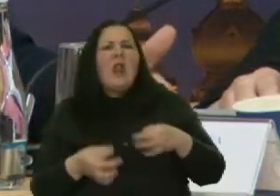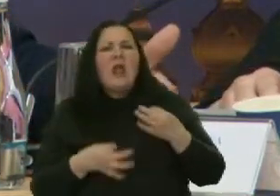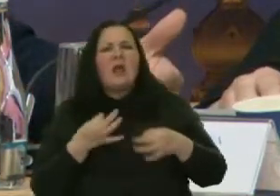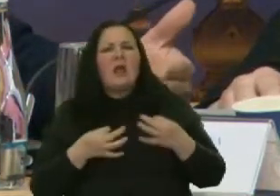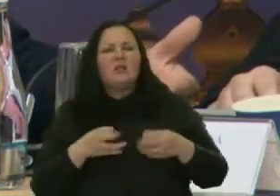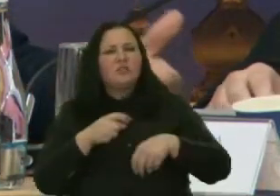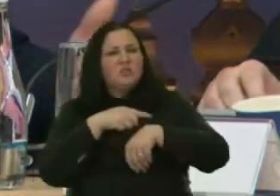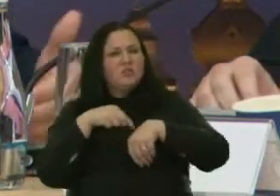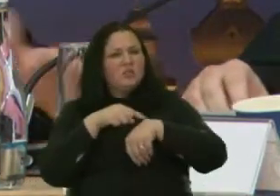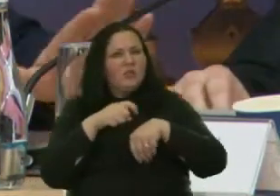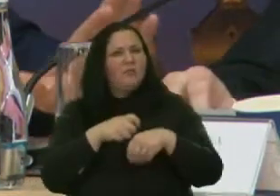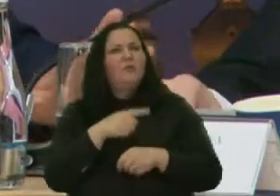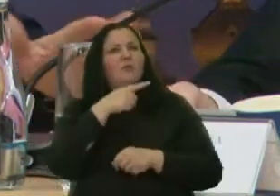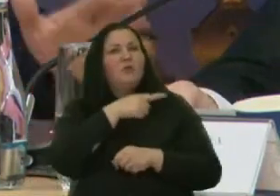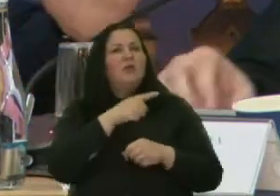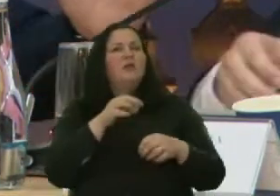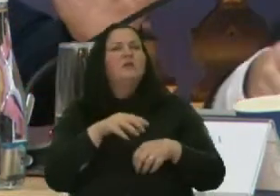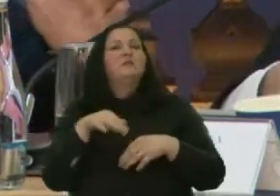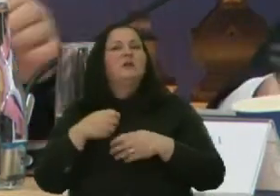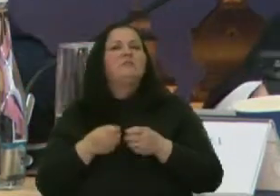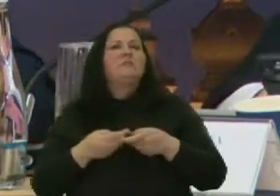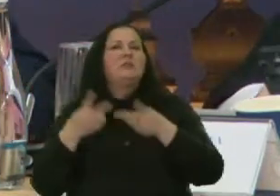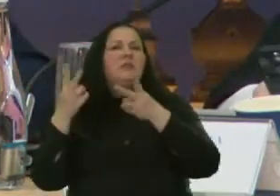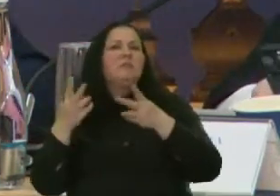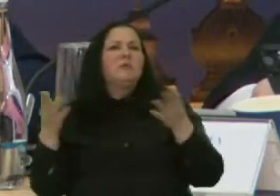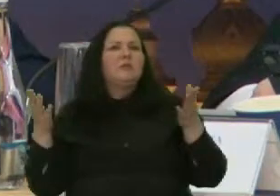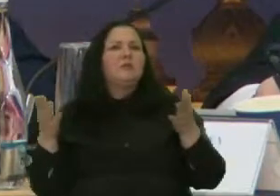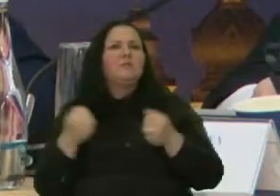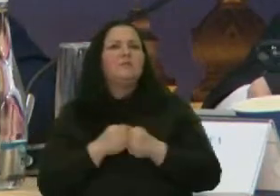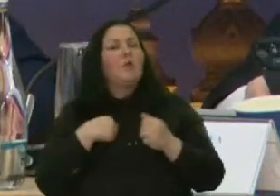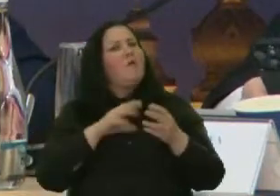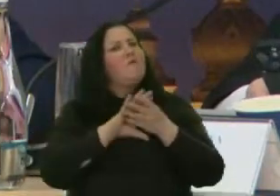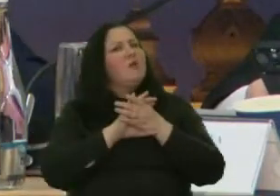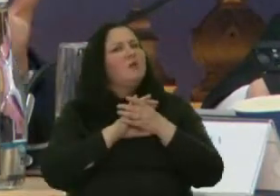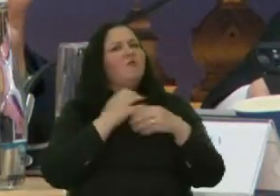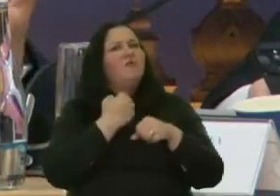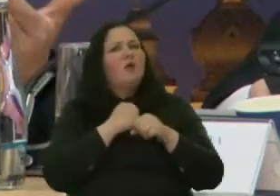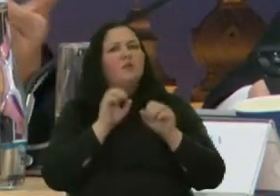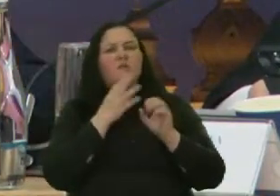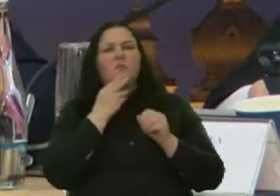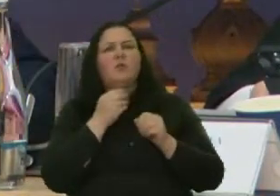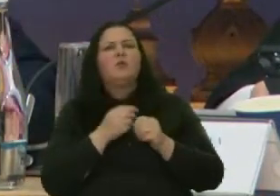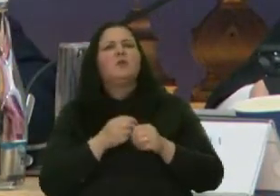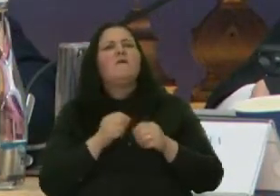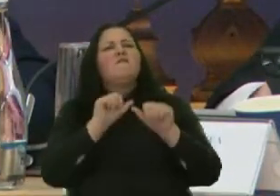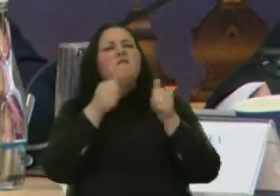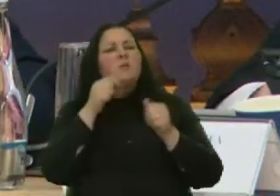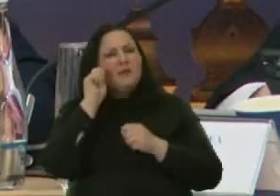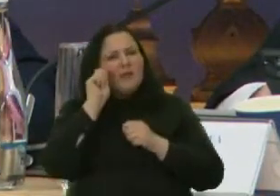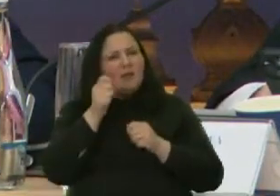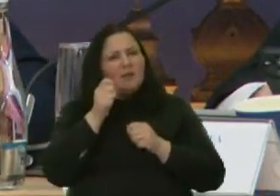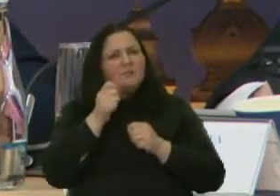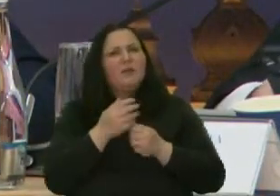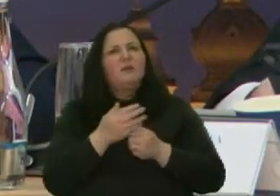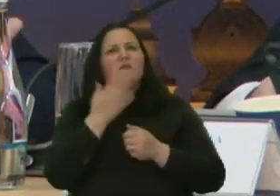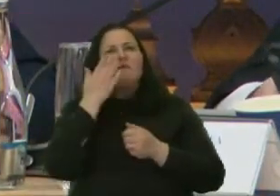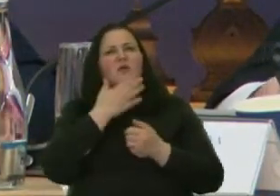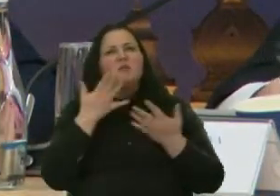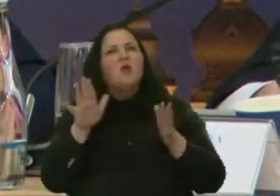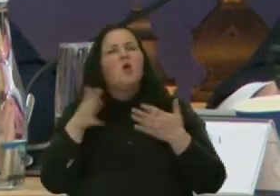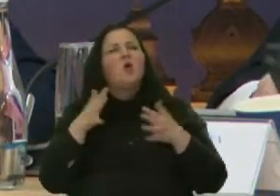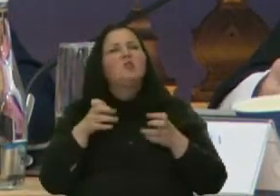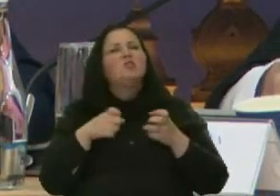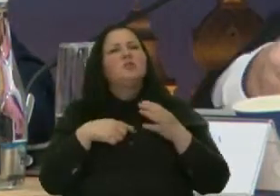disponibilitatea ca în timpul domniei sale să trimită cu atât mai bun o felicit foarte bine formă de respect față de oricine